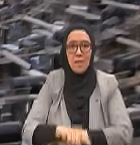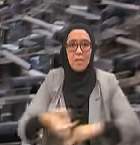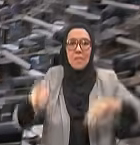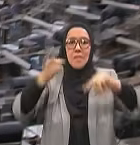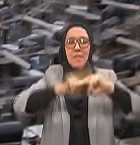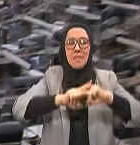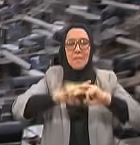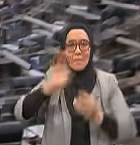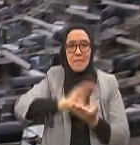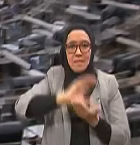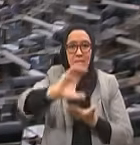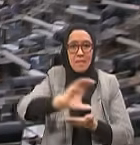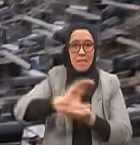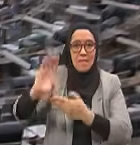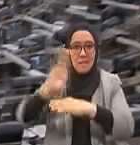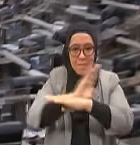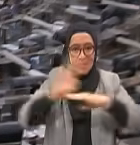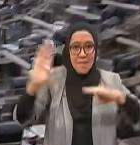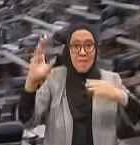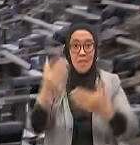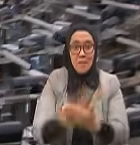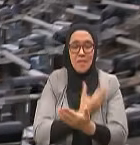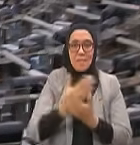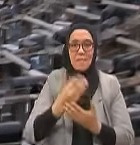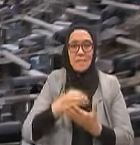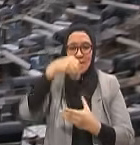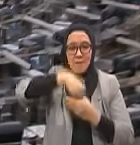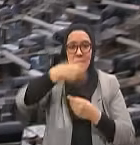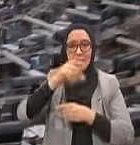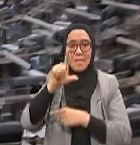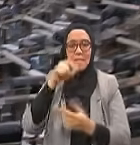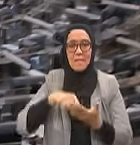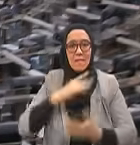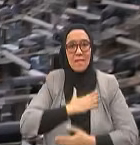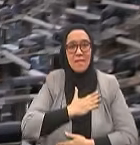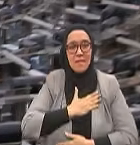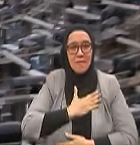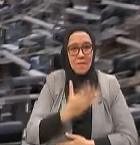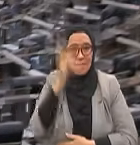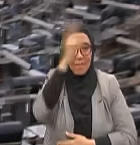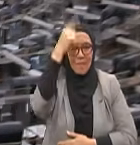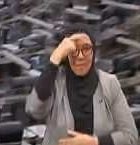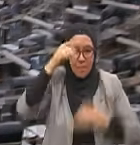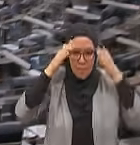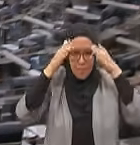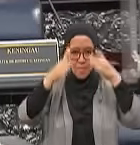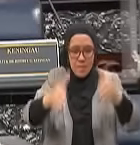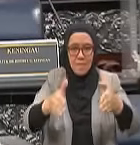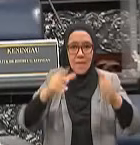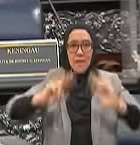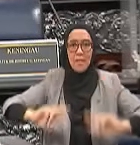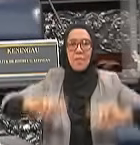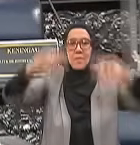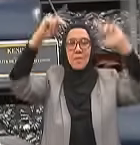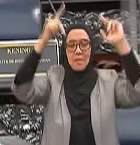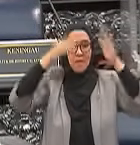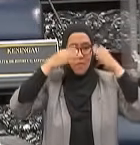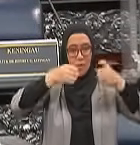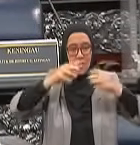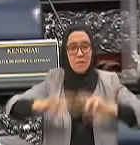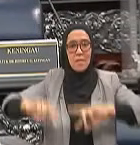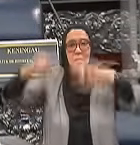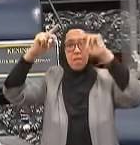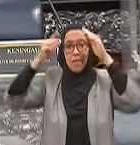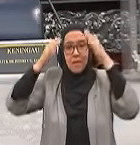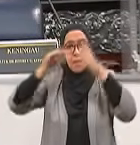dalam hal ini kerajaan komite melaksanakan pendekatan berfokus dan pendekatan ekosistem untuk mengukuhkan kedudukan negara